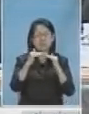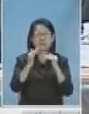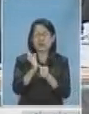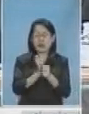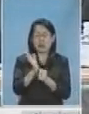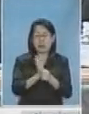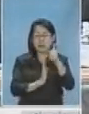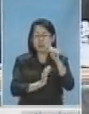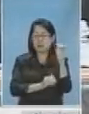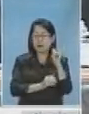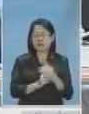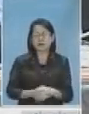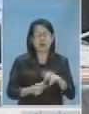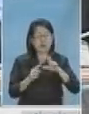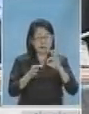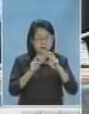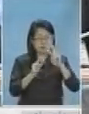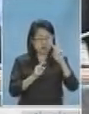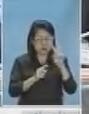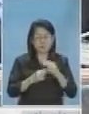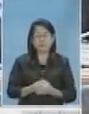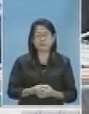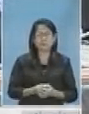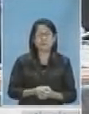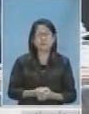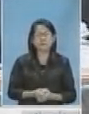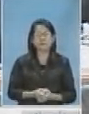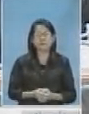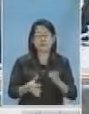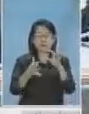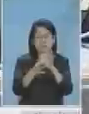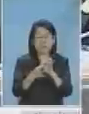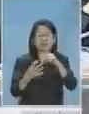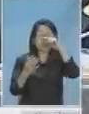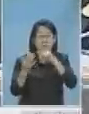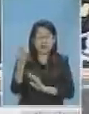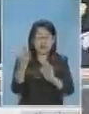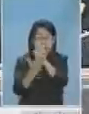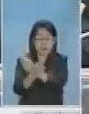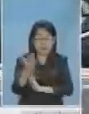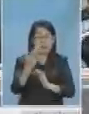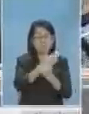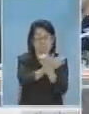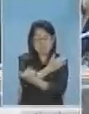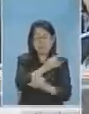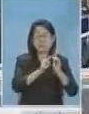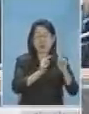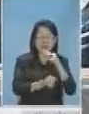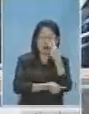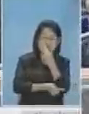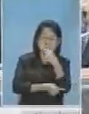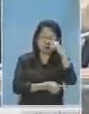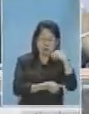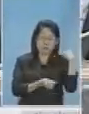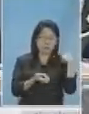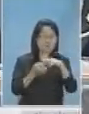องครับที่ผอ.สสค.ได้บอกก็คือว่าเครดิตเรตติ้งของประเทศไทยยังมีปัญหาเพราะว่าเรามีภาระ